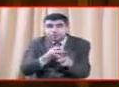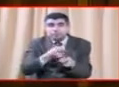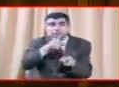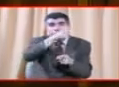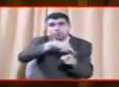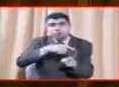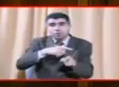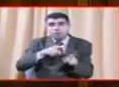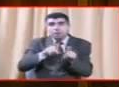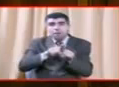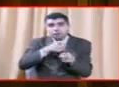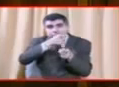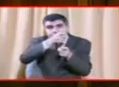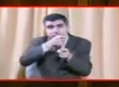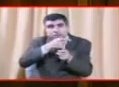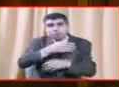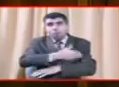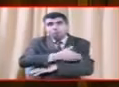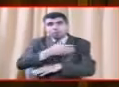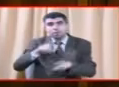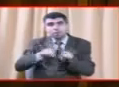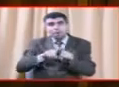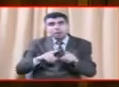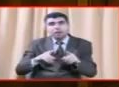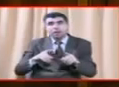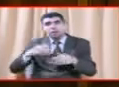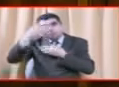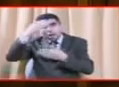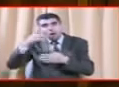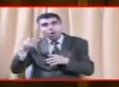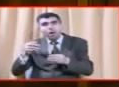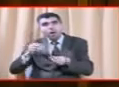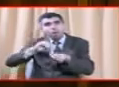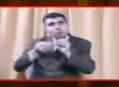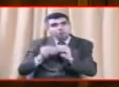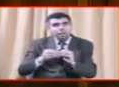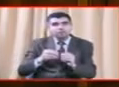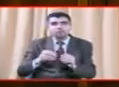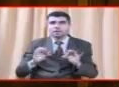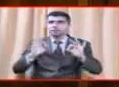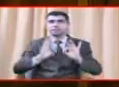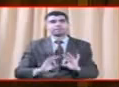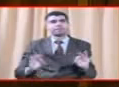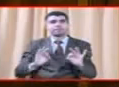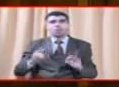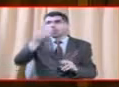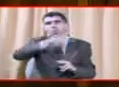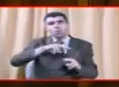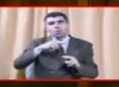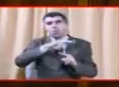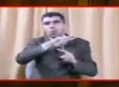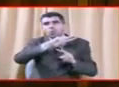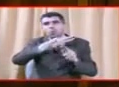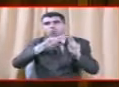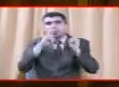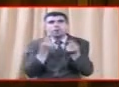وقف تماك لا تنتيرو فيك باش نخلقوا حديث. سمحوا لنا الاخوان، الراي العام الدولي كيتبع هادشي هذا وكيعرف شكون اللي